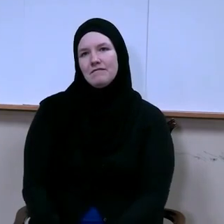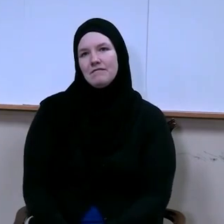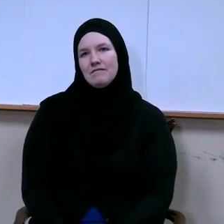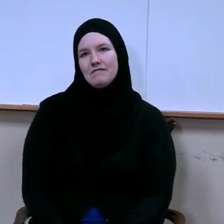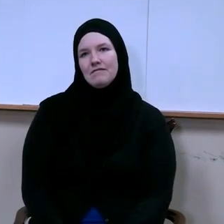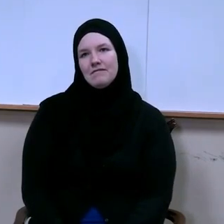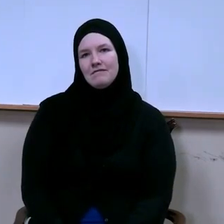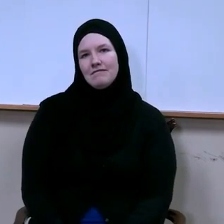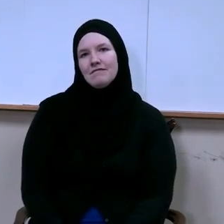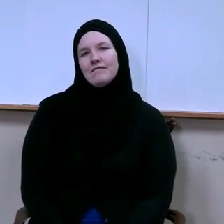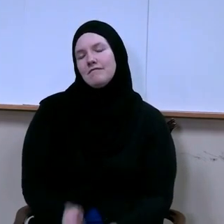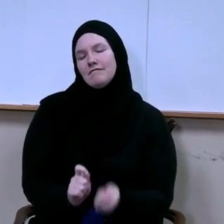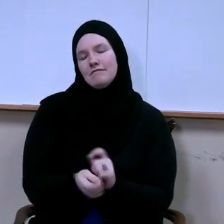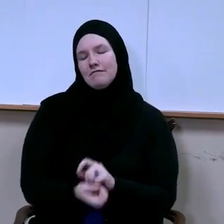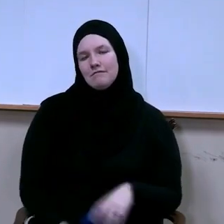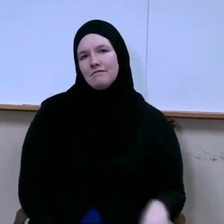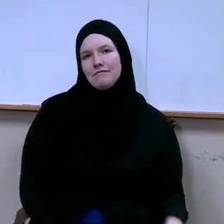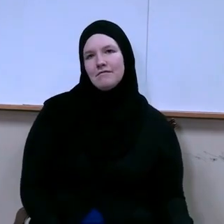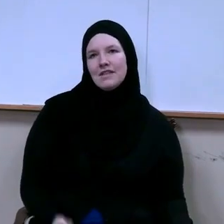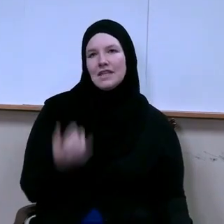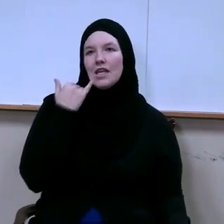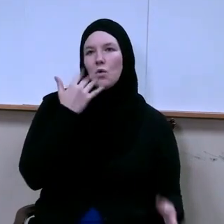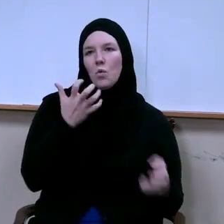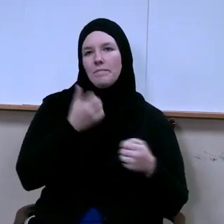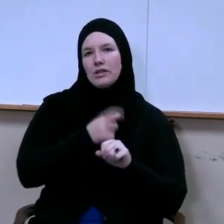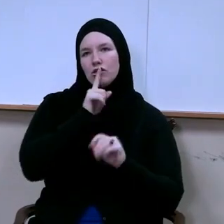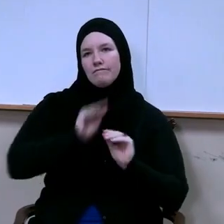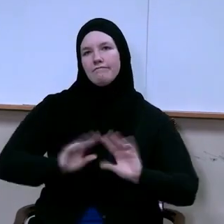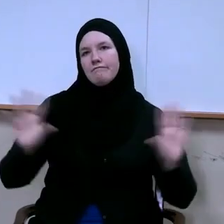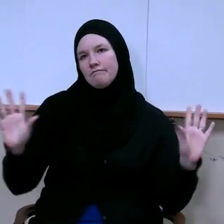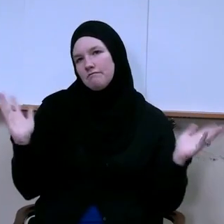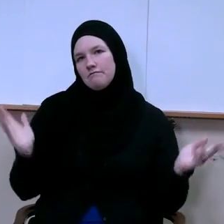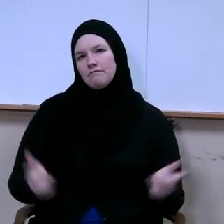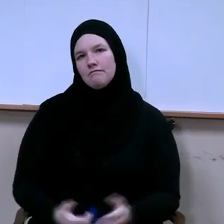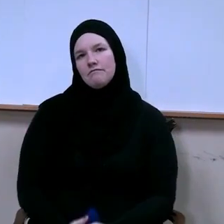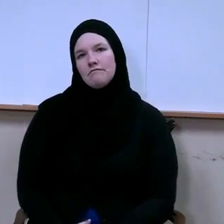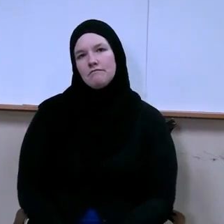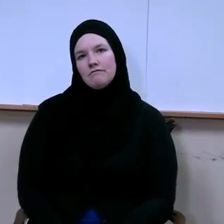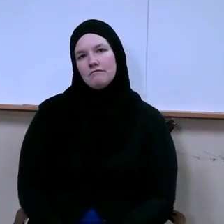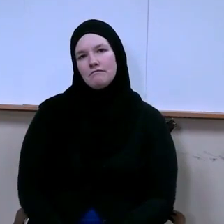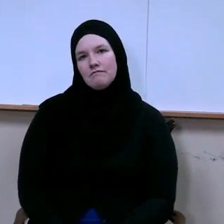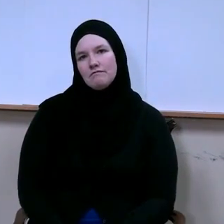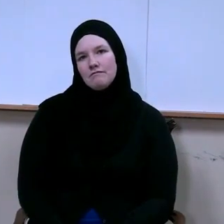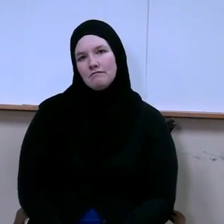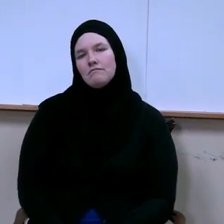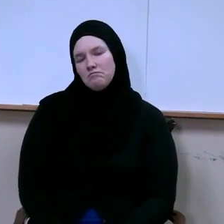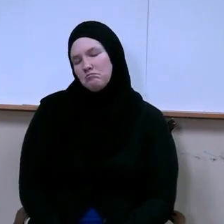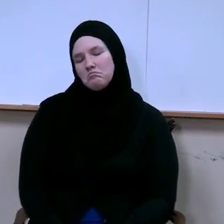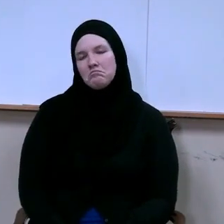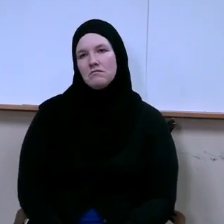وعظيمنا وزعيمنا وحبيبنا محمدا صلى الله عليه وسلم قد بلغ الرسالة وأدى